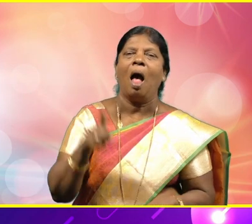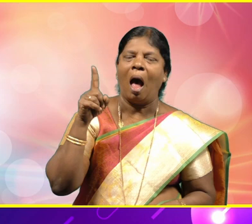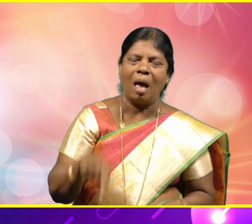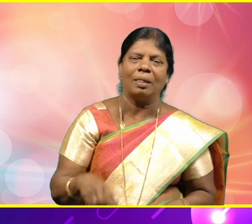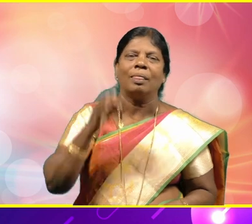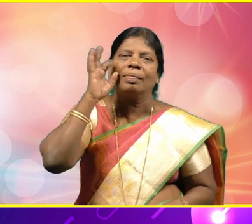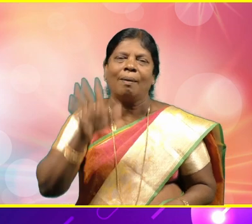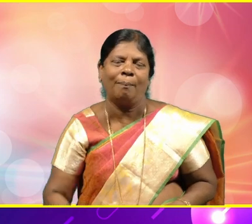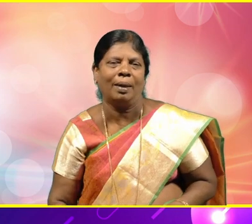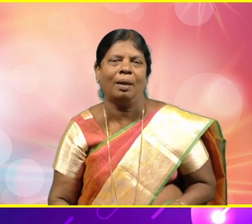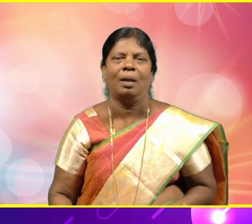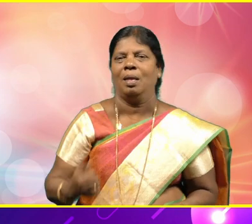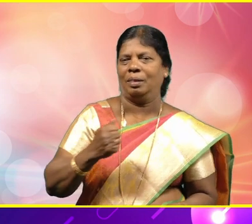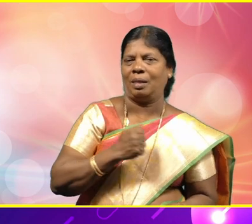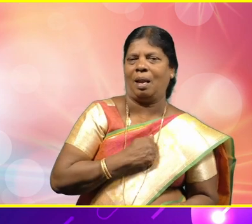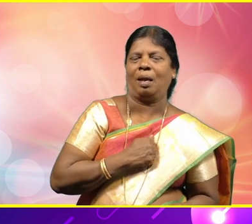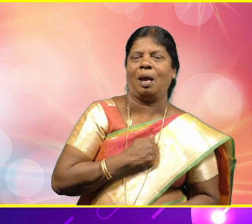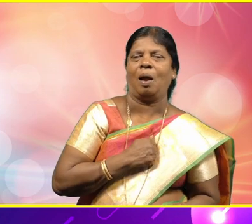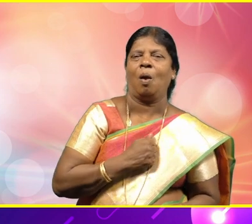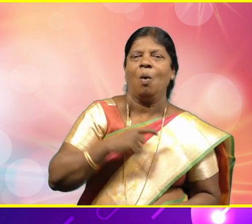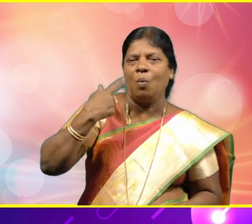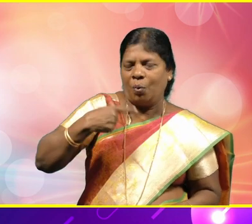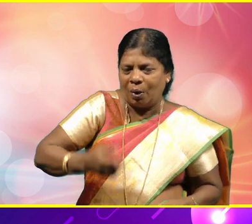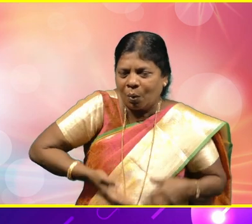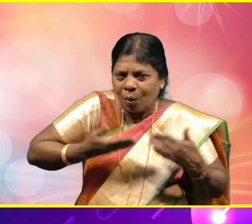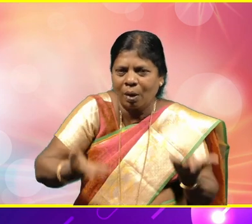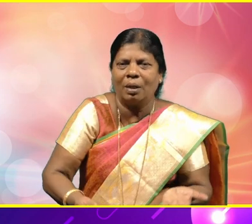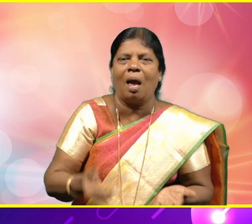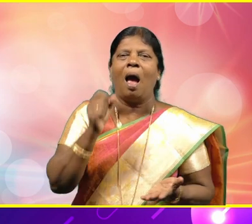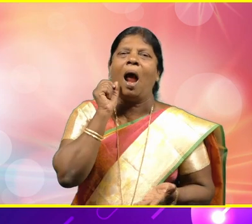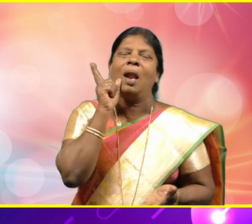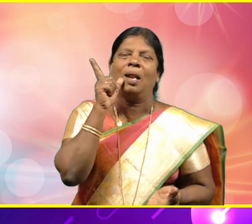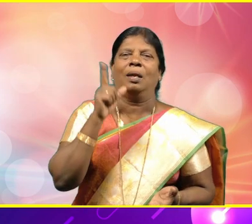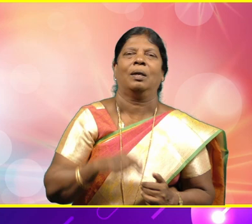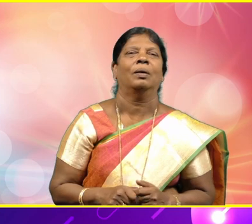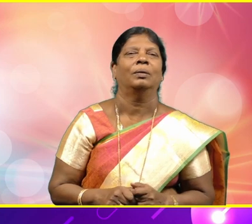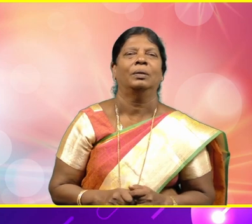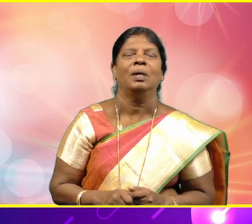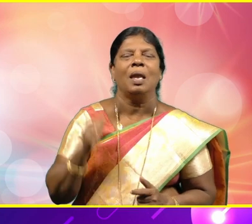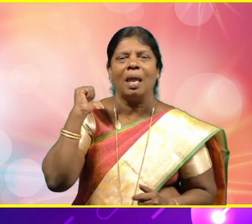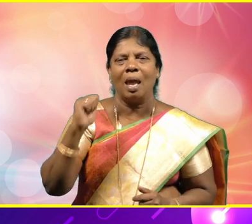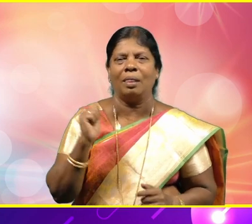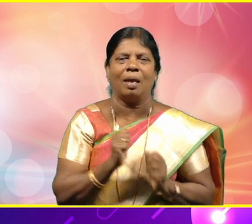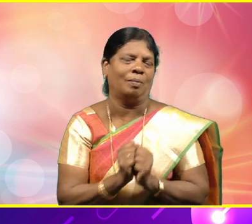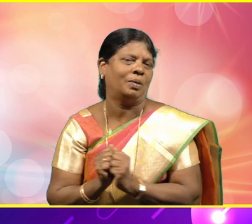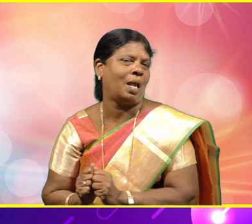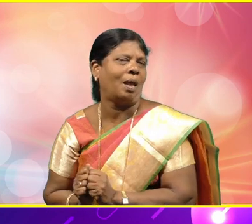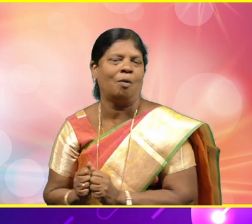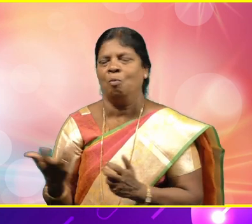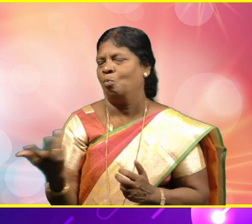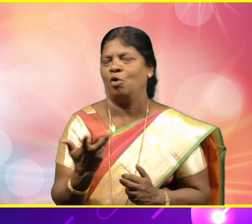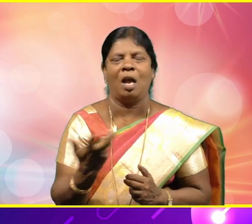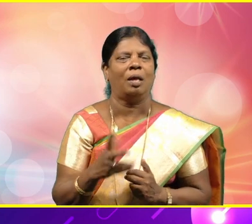அதுபோல அந்த தம்பி தனக்காக உயிர் கொடுத்த அண்ணனுக்கு